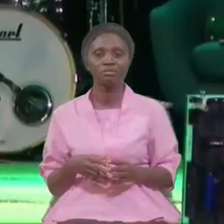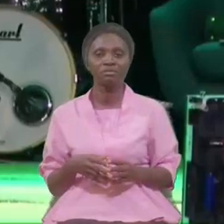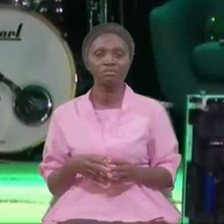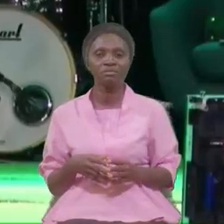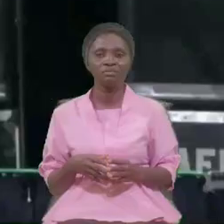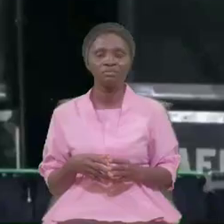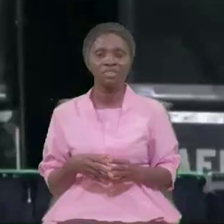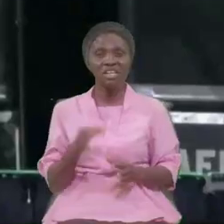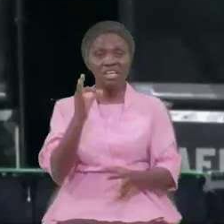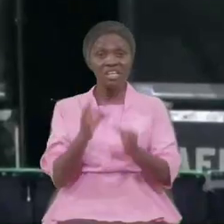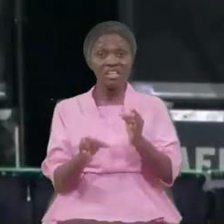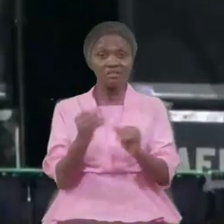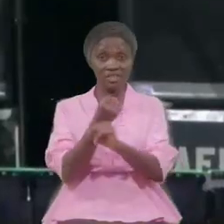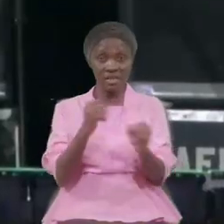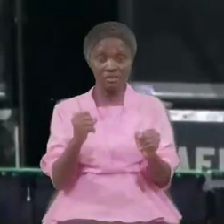salut,